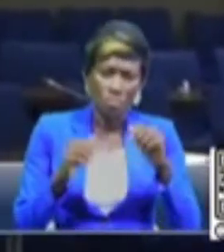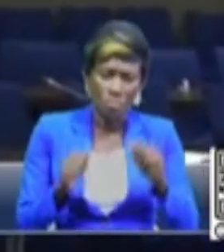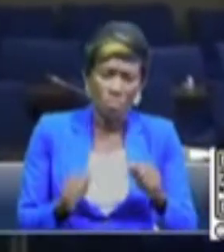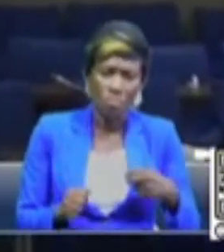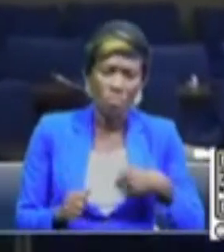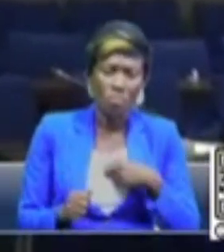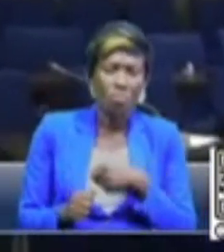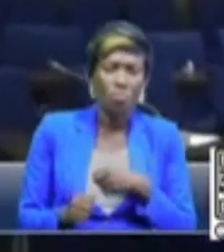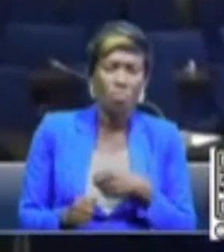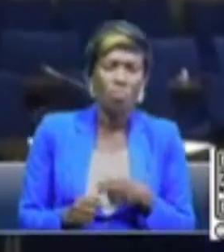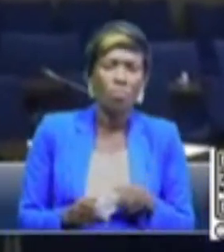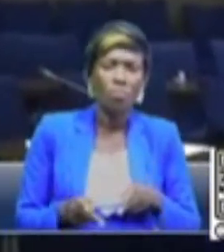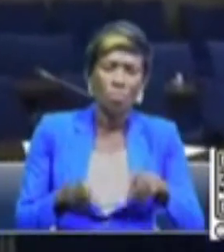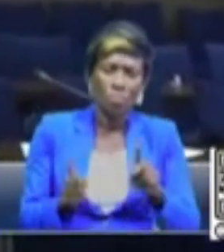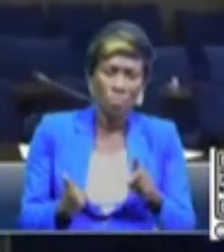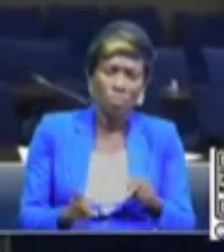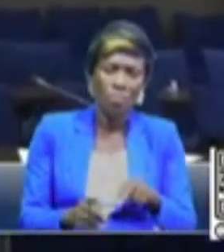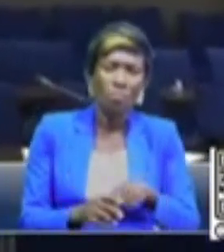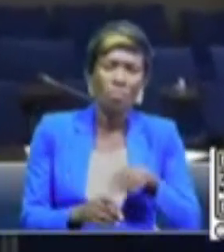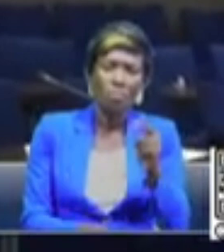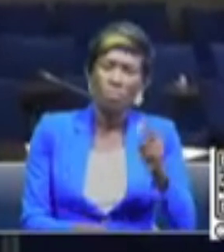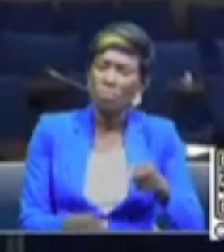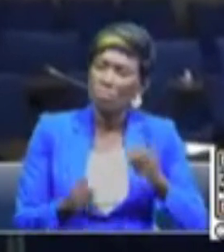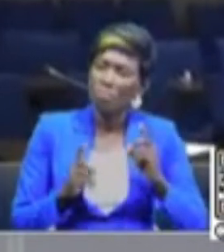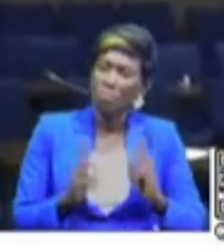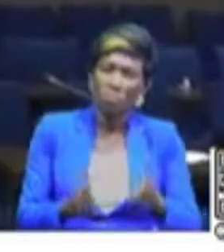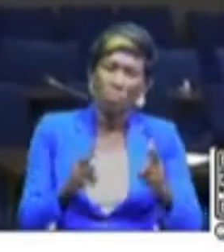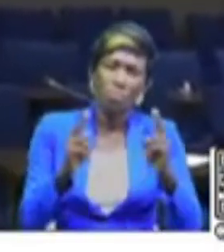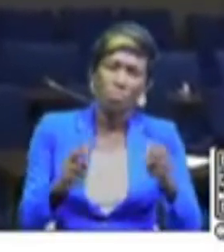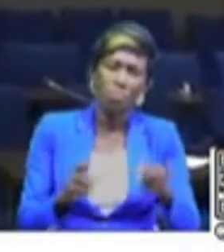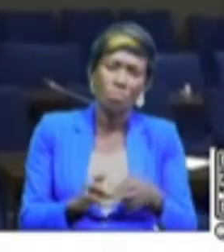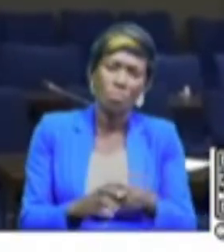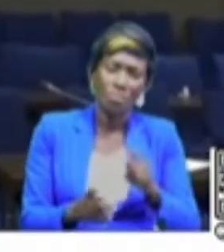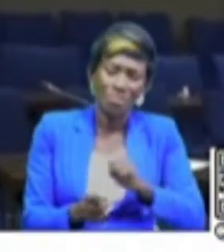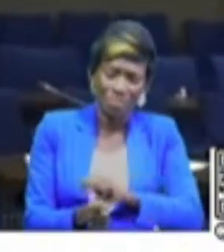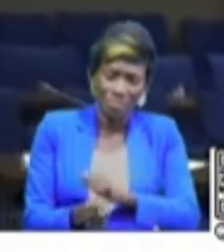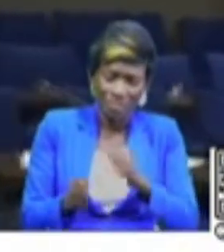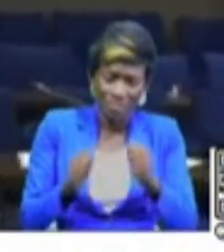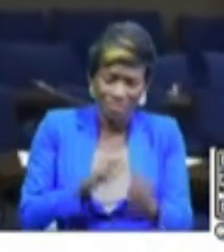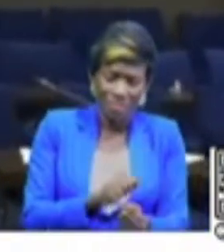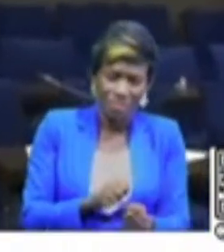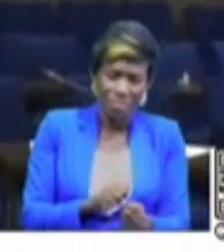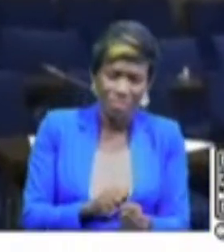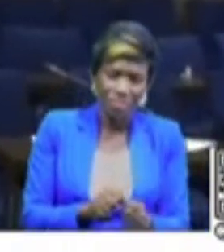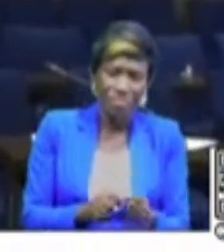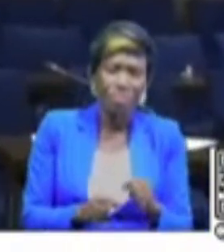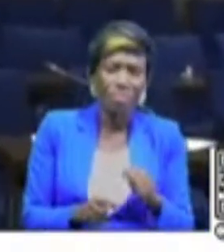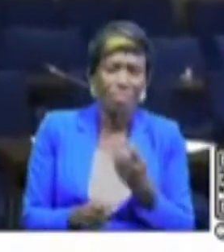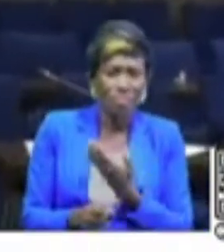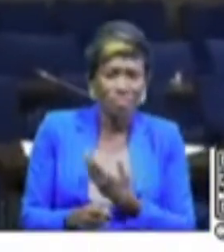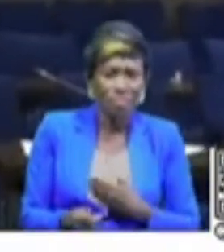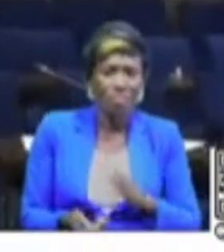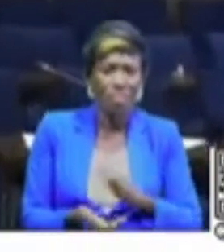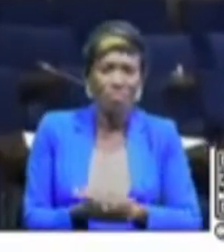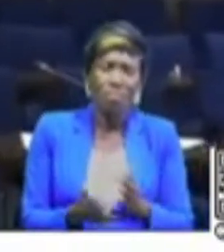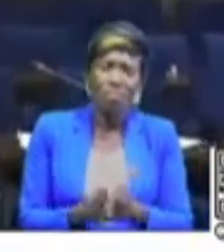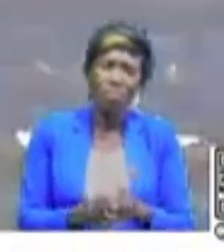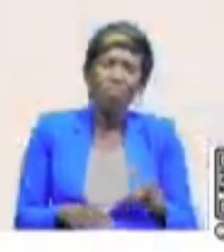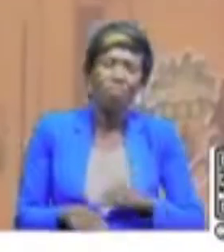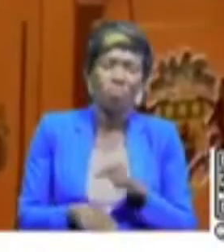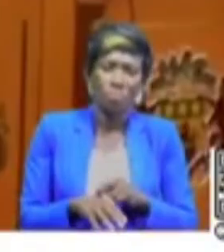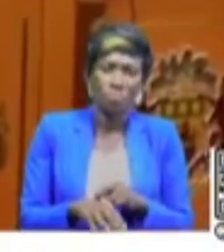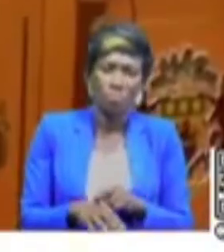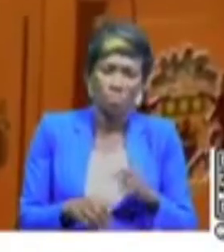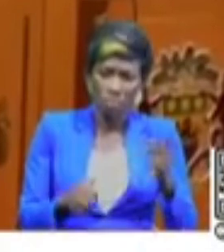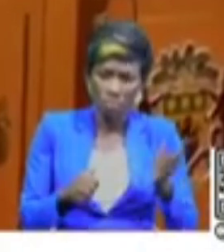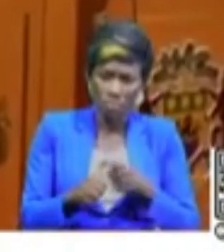rapidement de la transition pour revenir à la normalité. Mais pour cela, il y a des préalables. Le premier préalable, c'est d'avoir